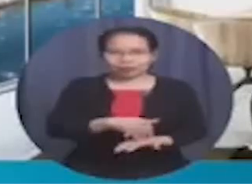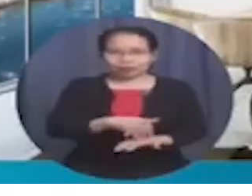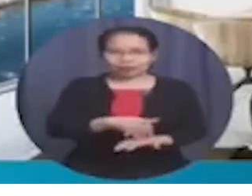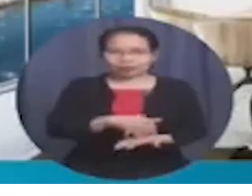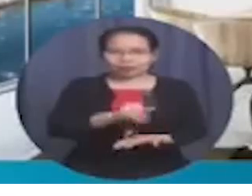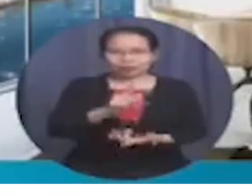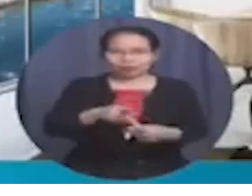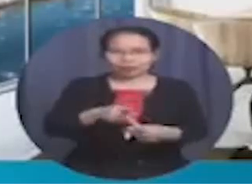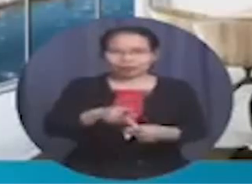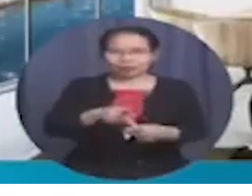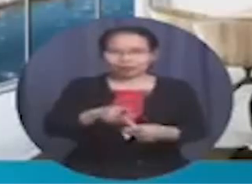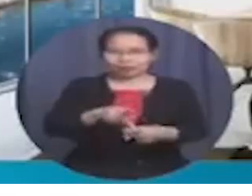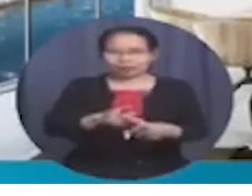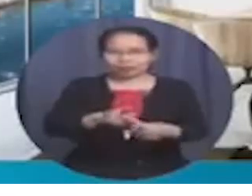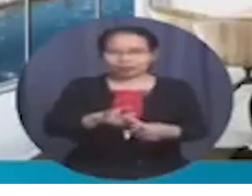kilo.